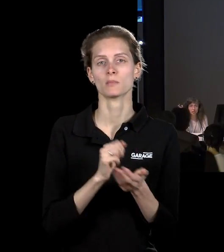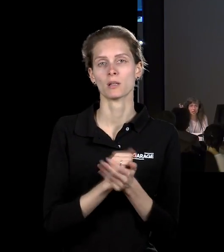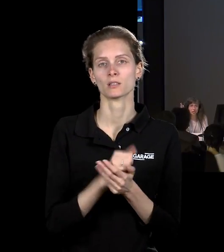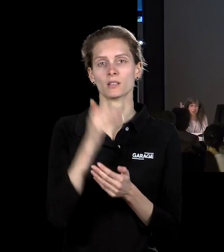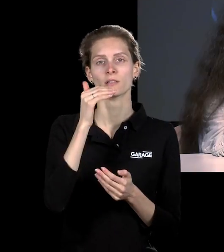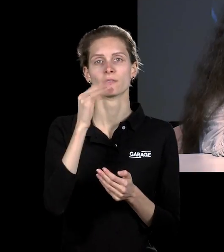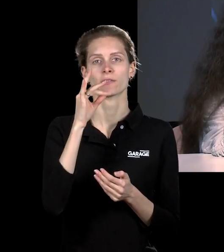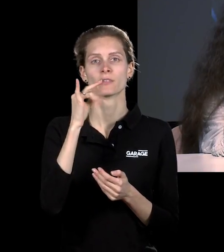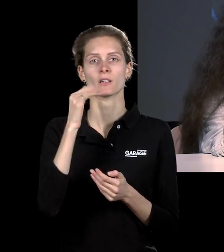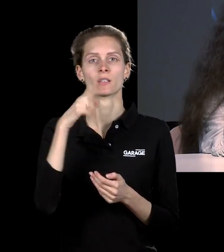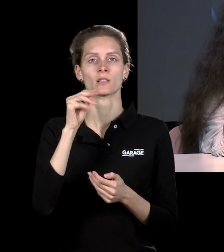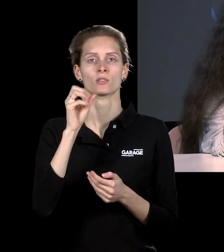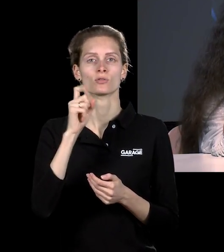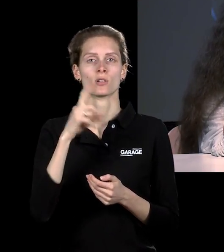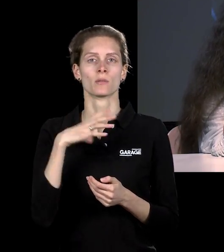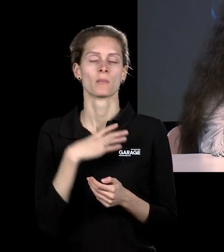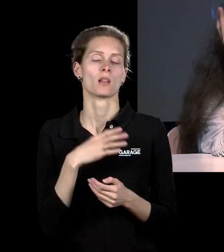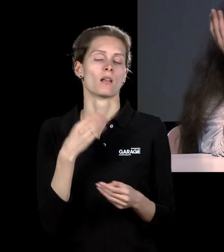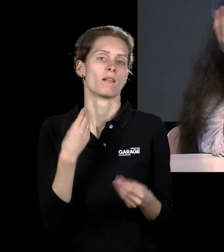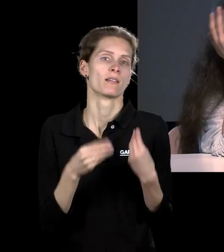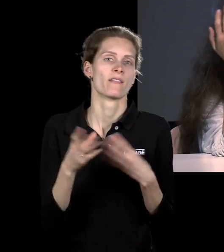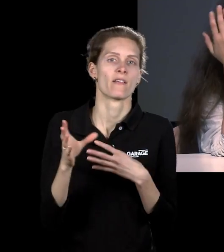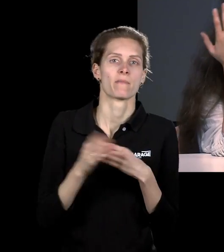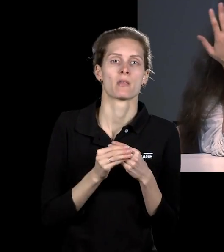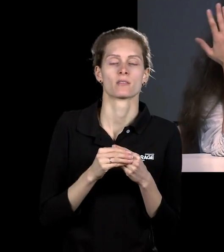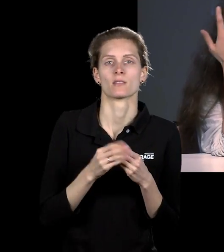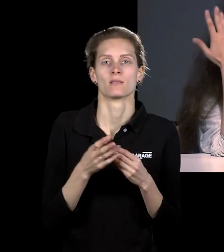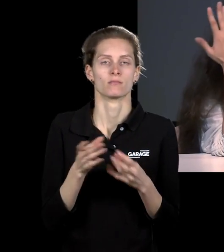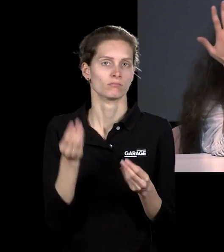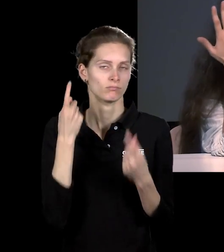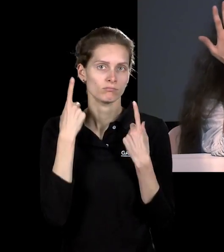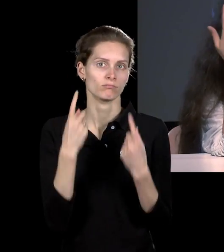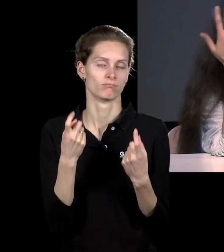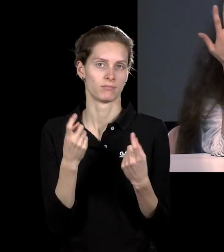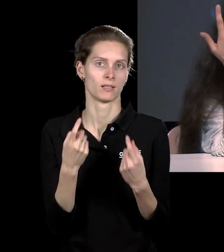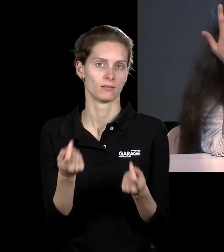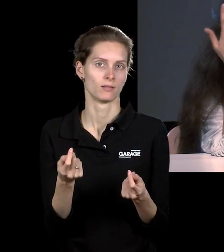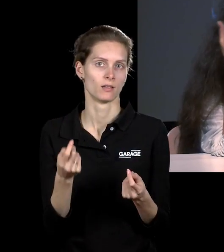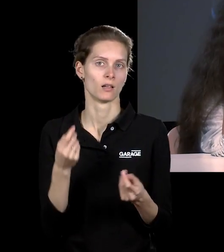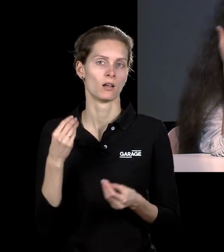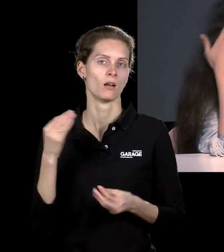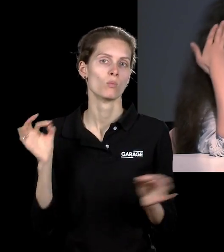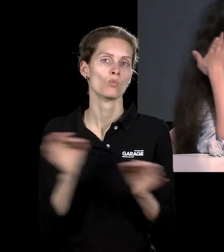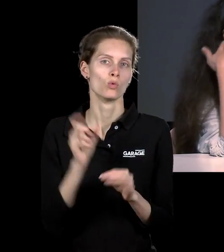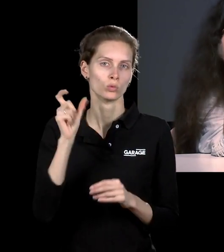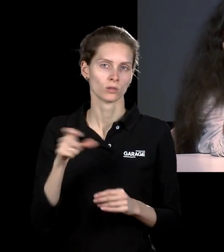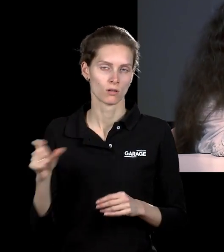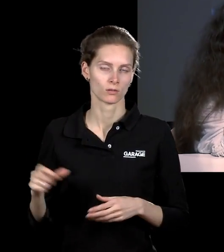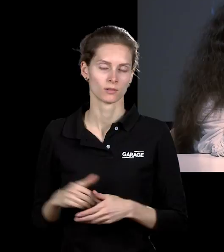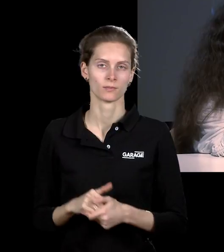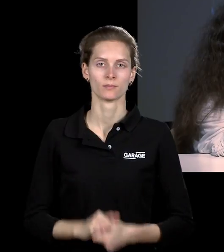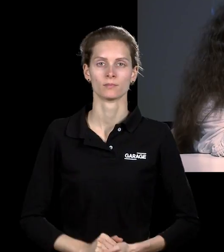с Доном Черри, он играл с Орнетом Колманом, он играл с действительно очень значимыми джазовыми музыкантами своего